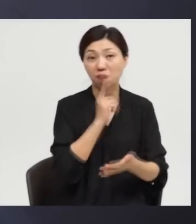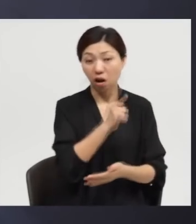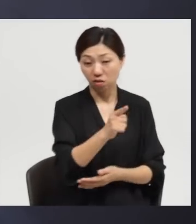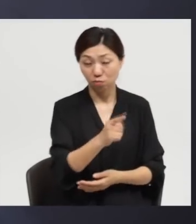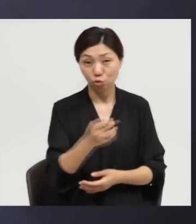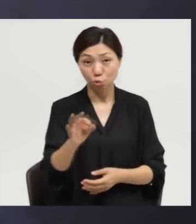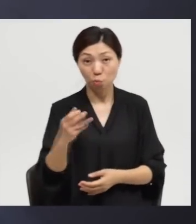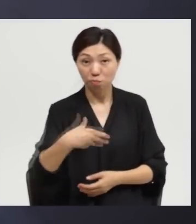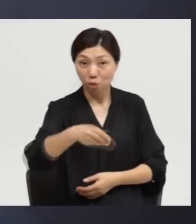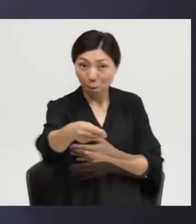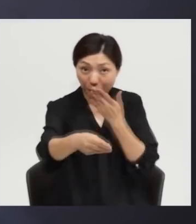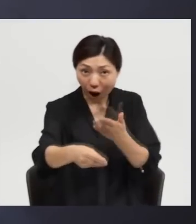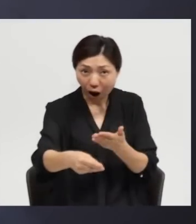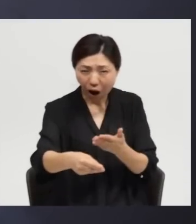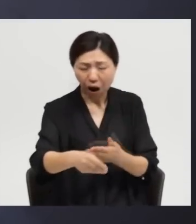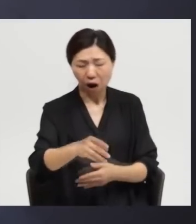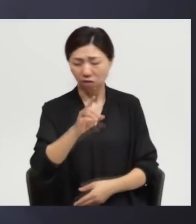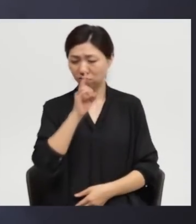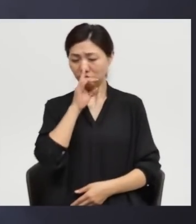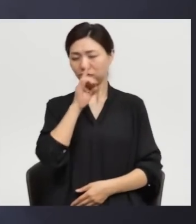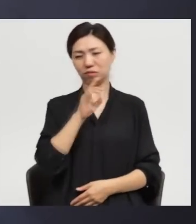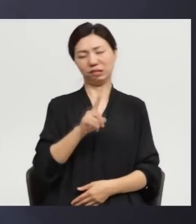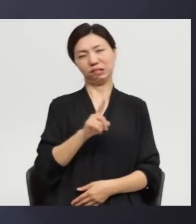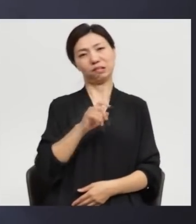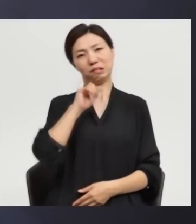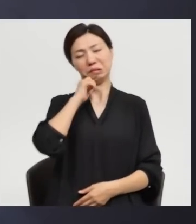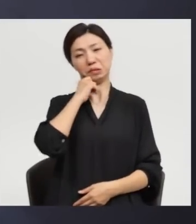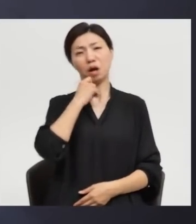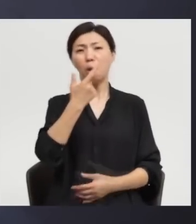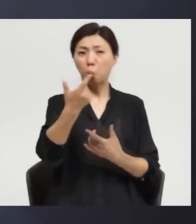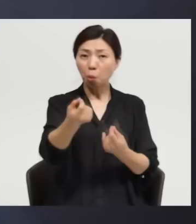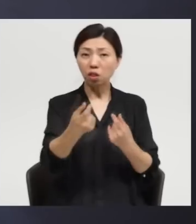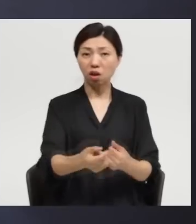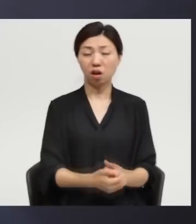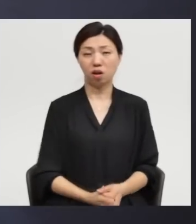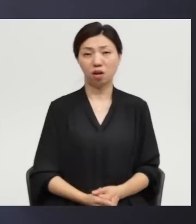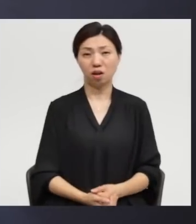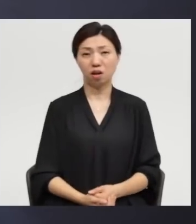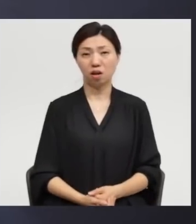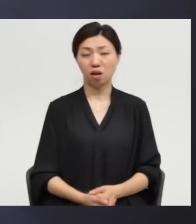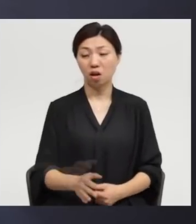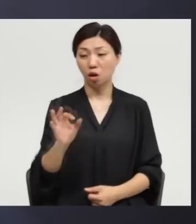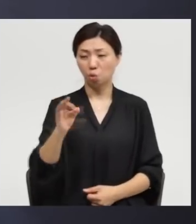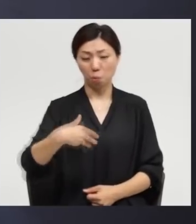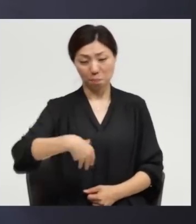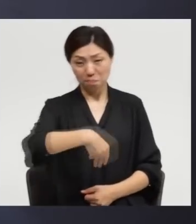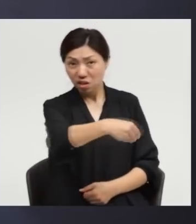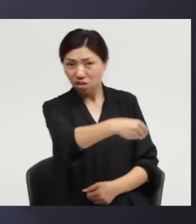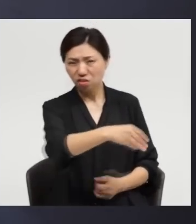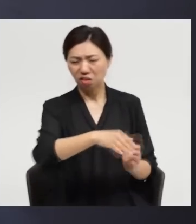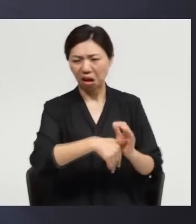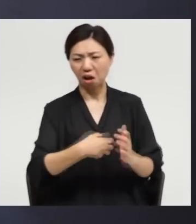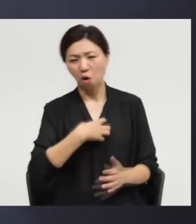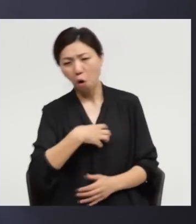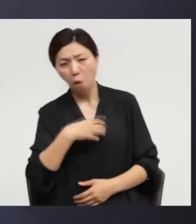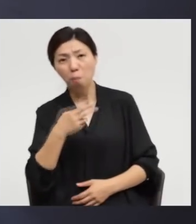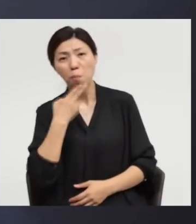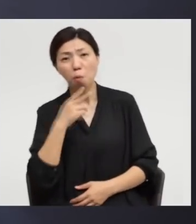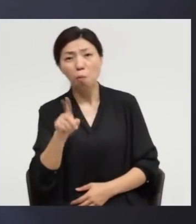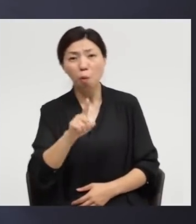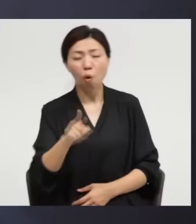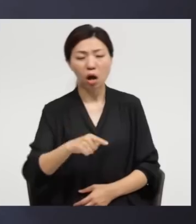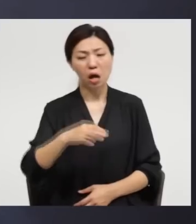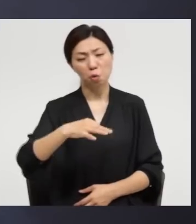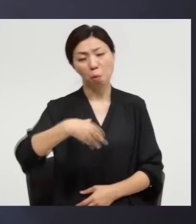쉽지 않습니다. 그래. 그 똑같은 거지. 돈 빌려달라 할 때 걱정이 되는 거는 안